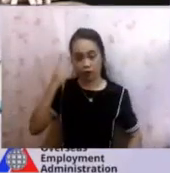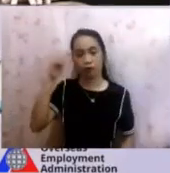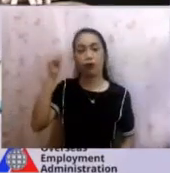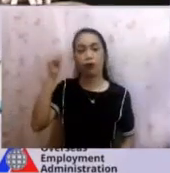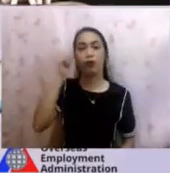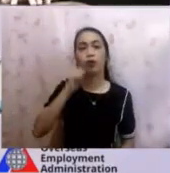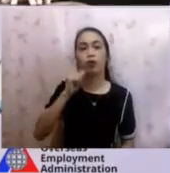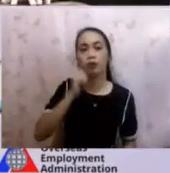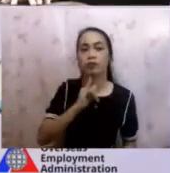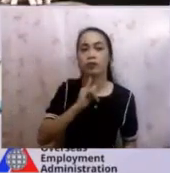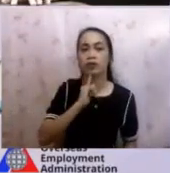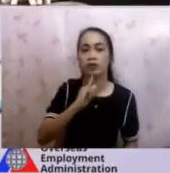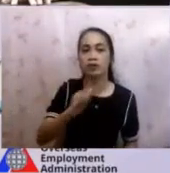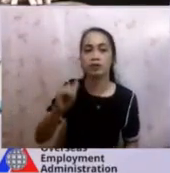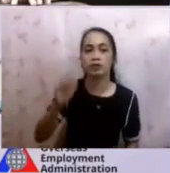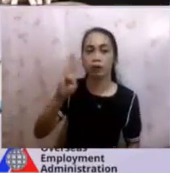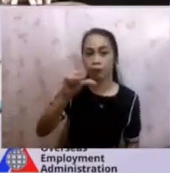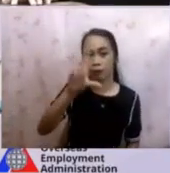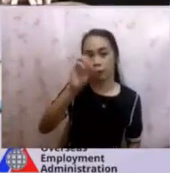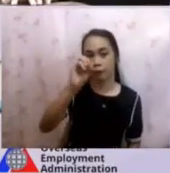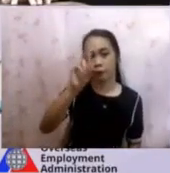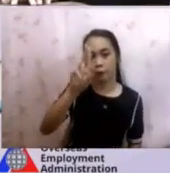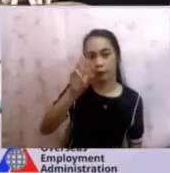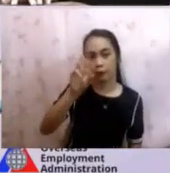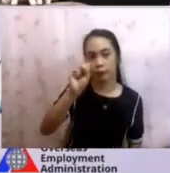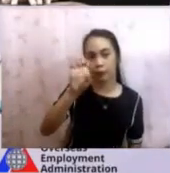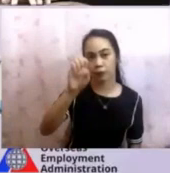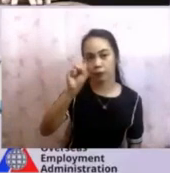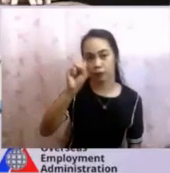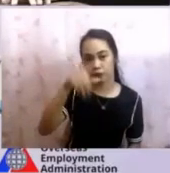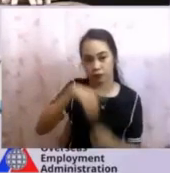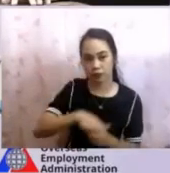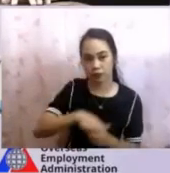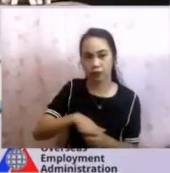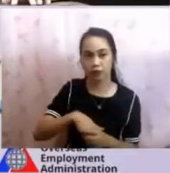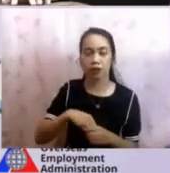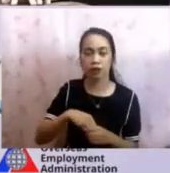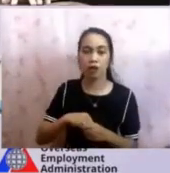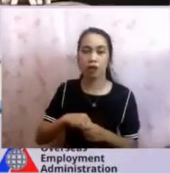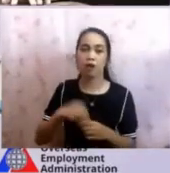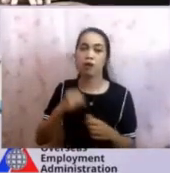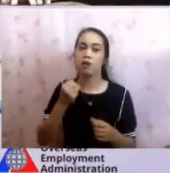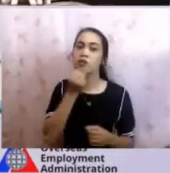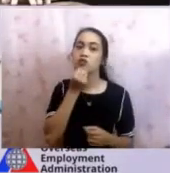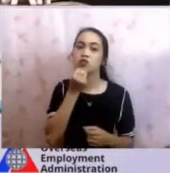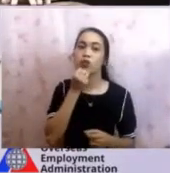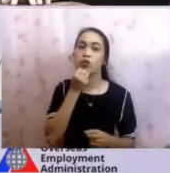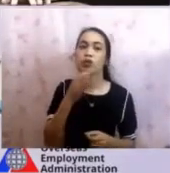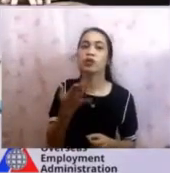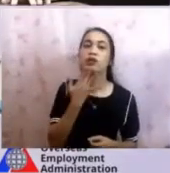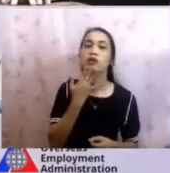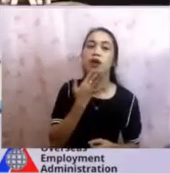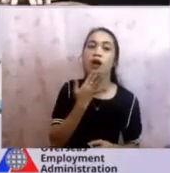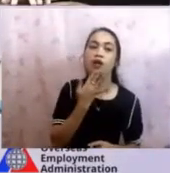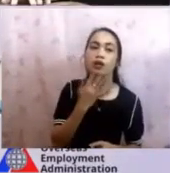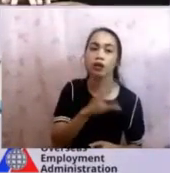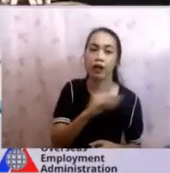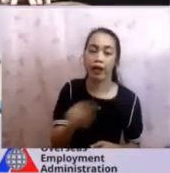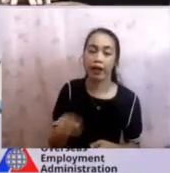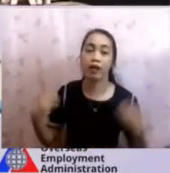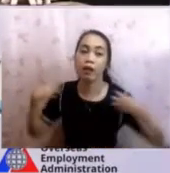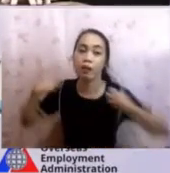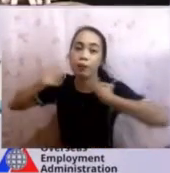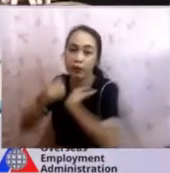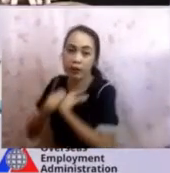in solid color. Blazer, if applicable. Slacks, pants, or knee-length nga skirt.